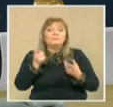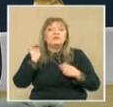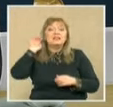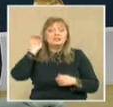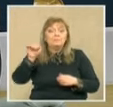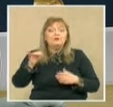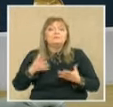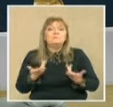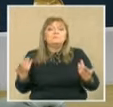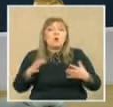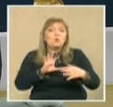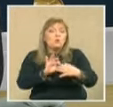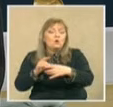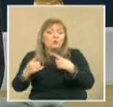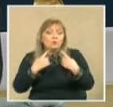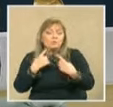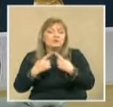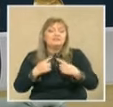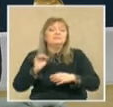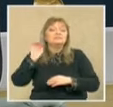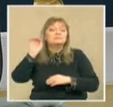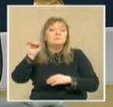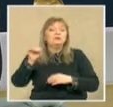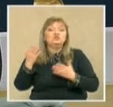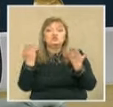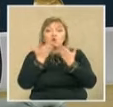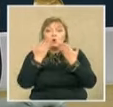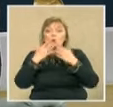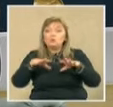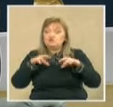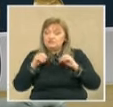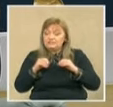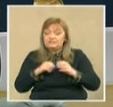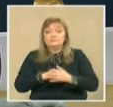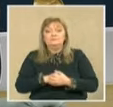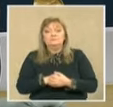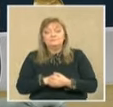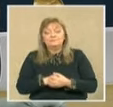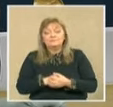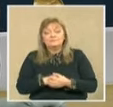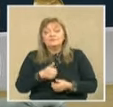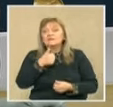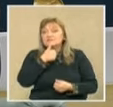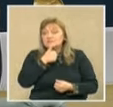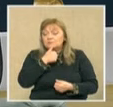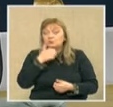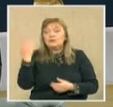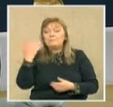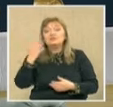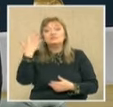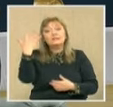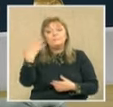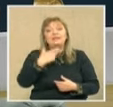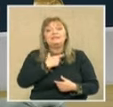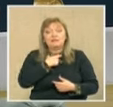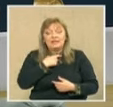бъдещи ученици. Вече правихме такъв ден отворените врати за първокласниците, а в събота беше за пети клас, те